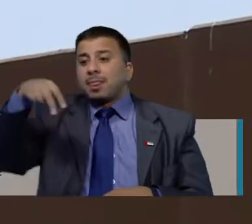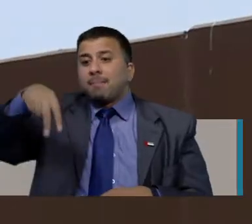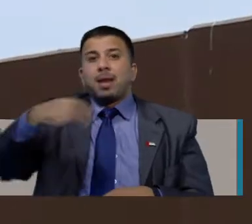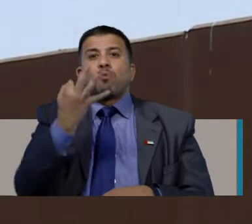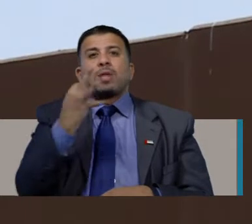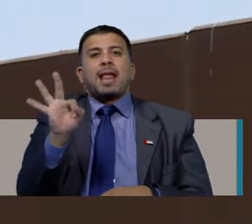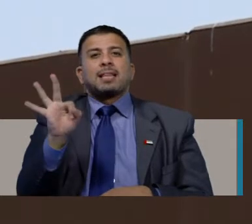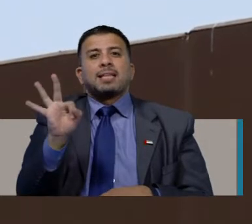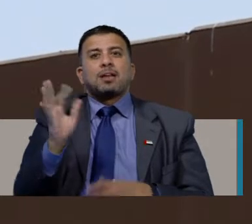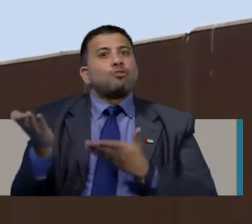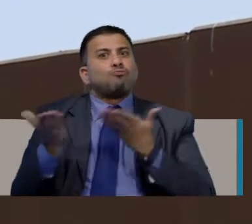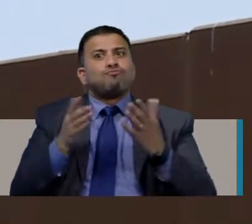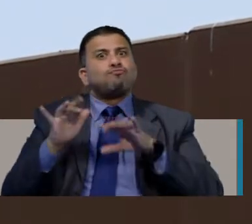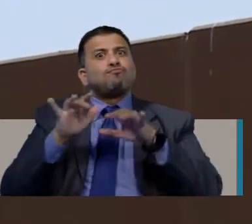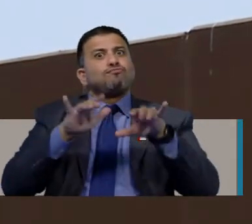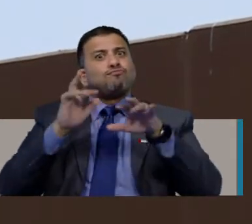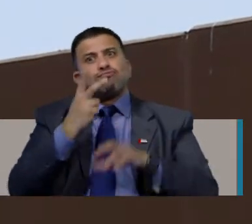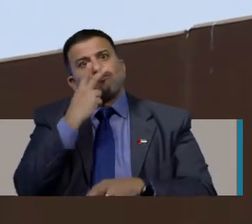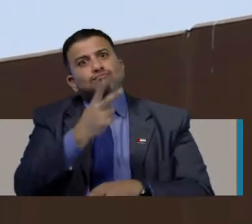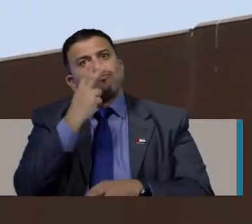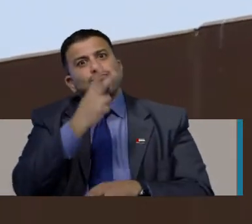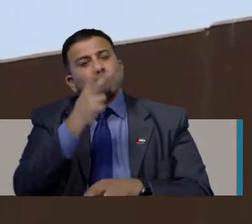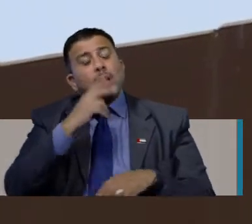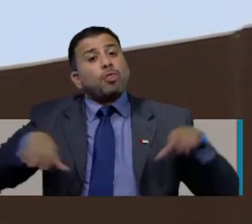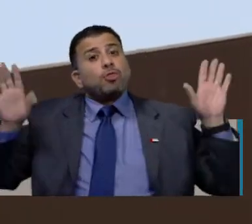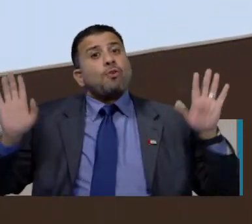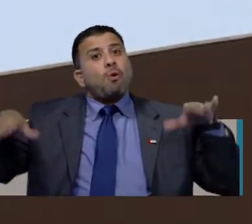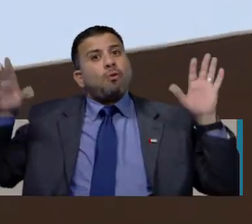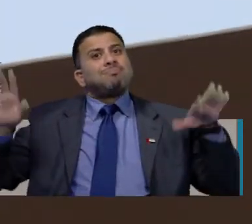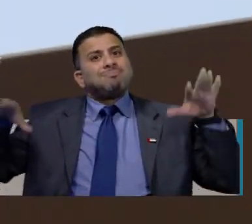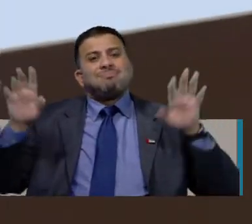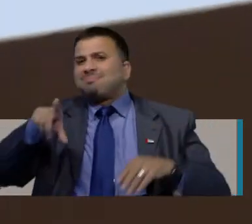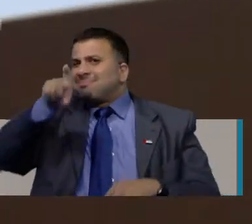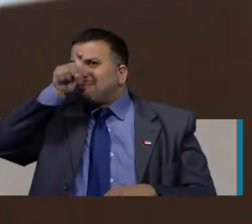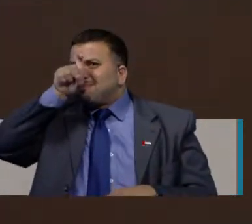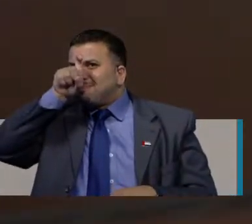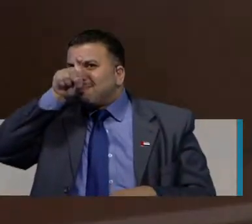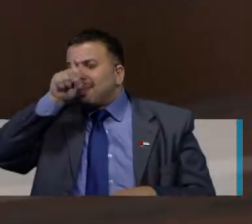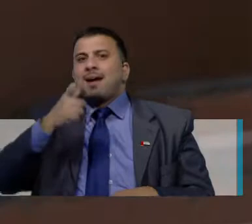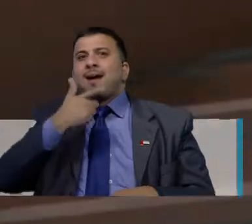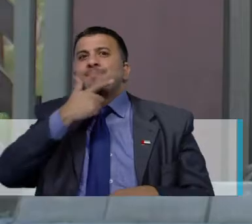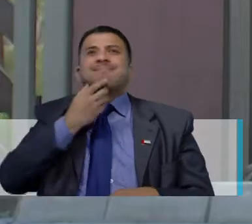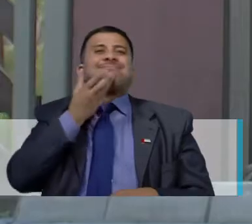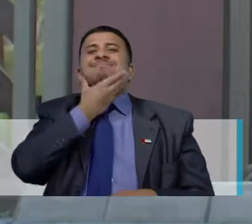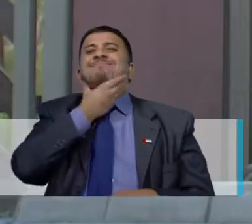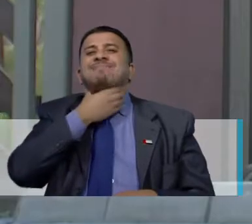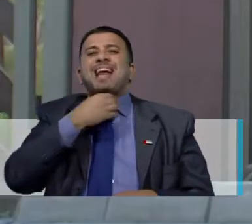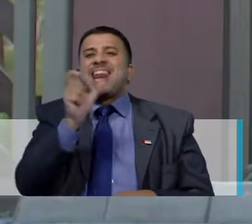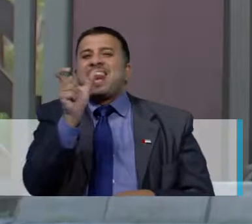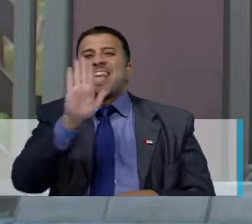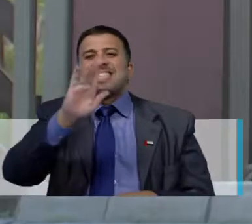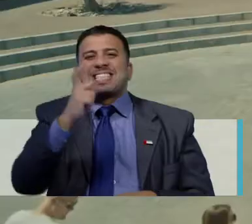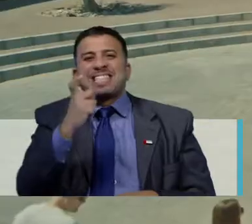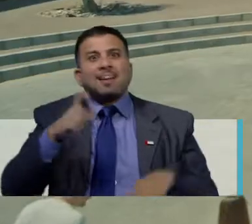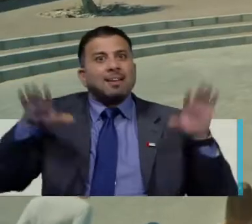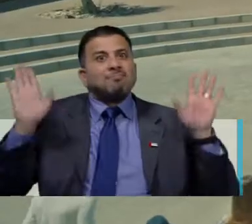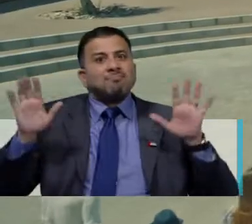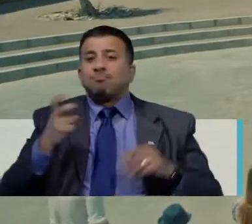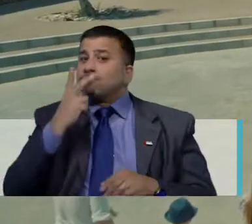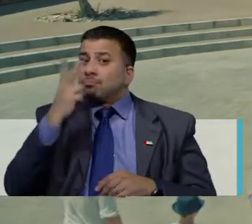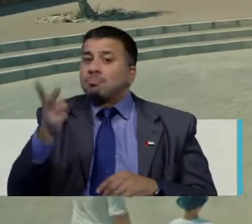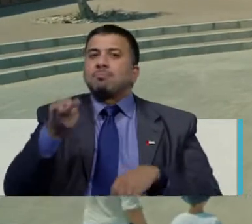6,538 زائرا لمشاهدة أنواع مختلفة من الطيور كالصقور والنسور. وفي المنطقة الشرقية أيضا